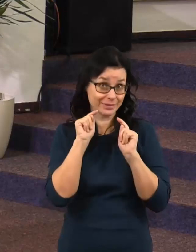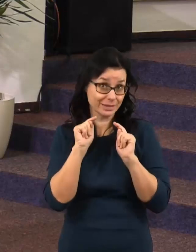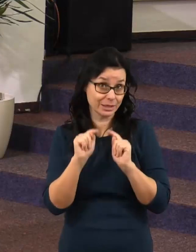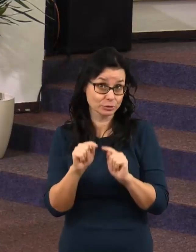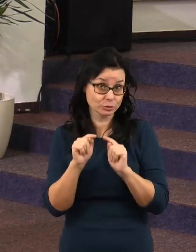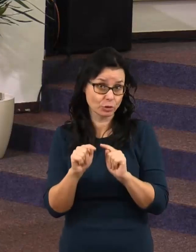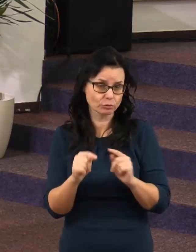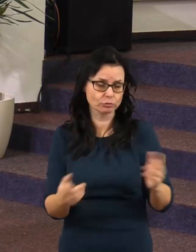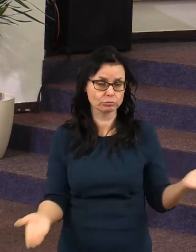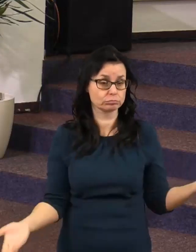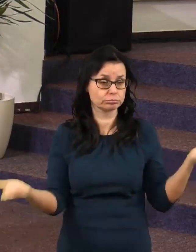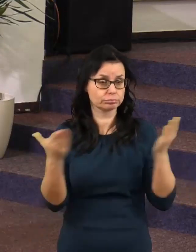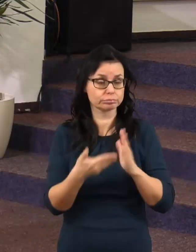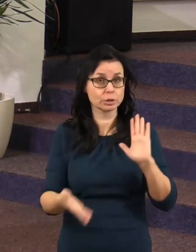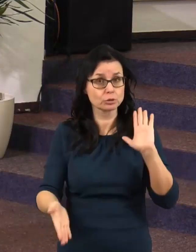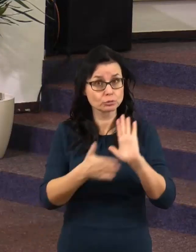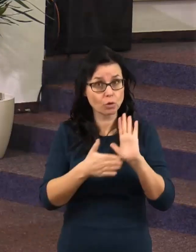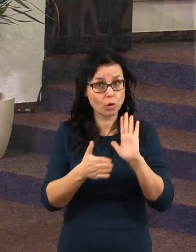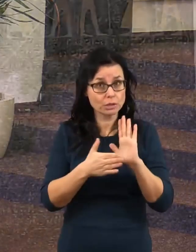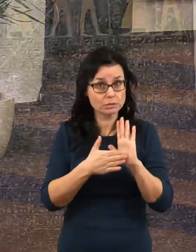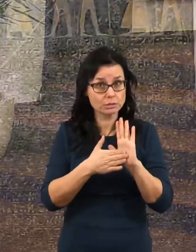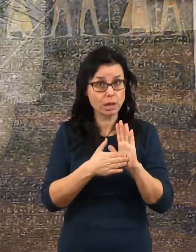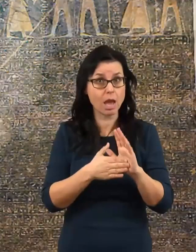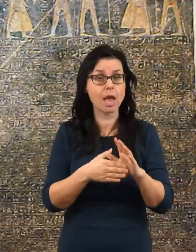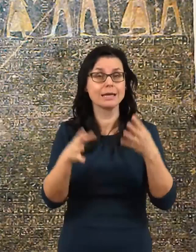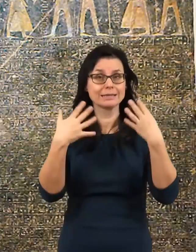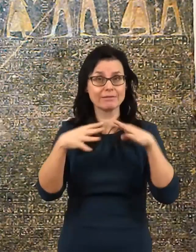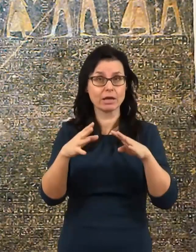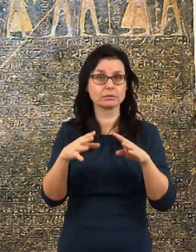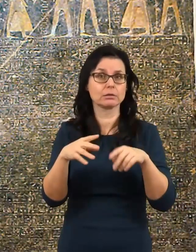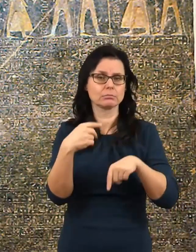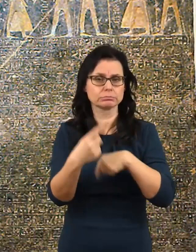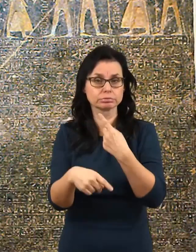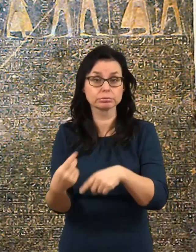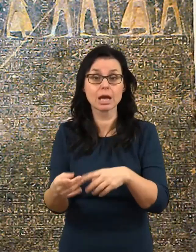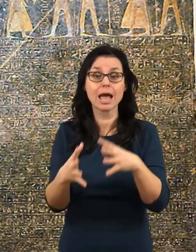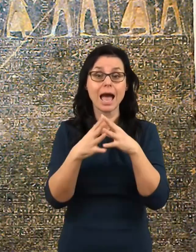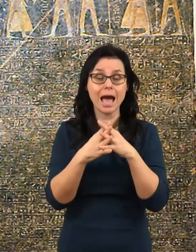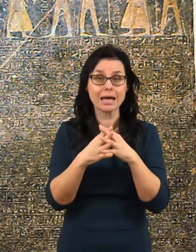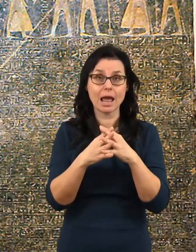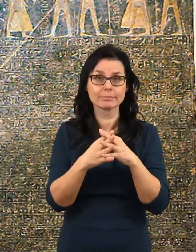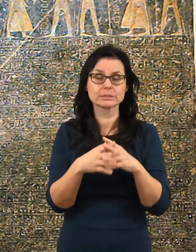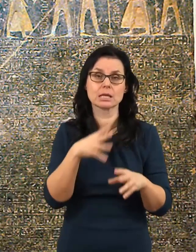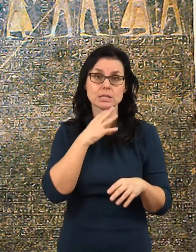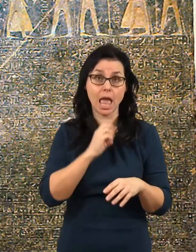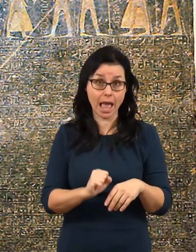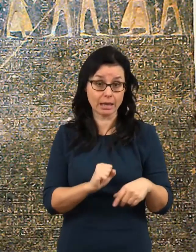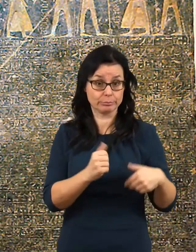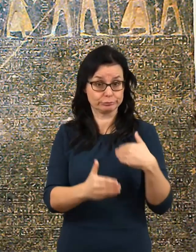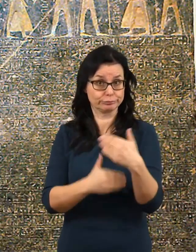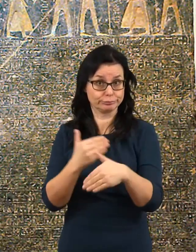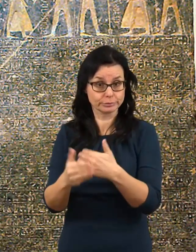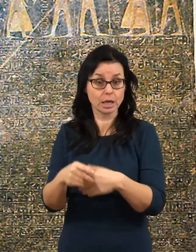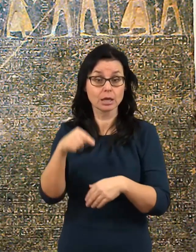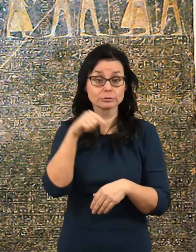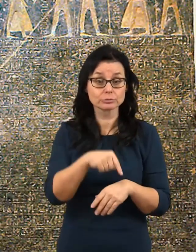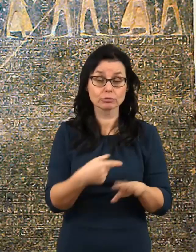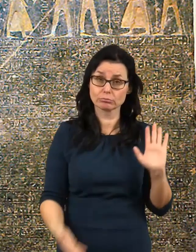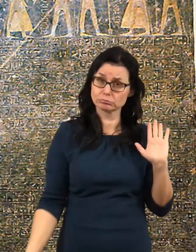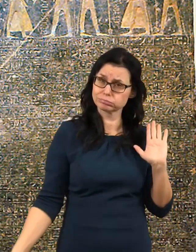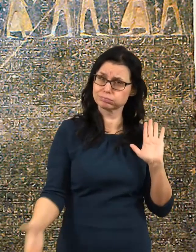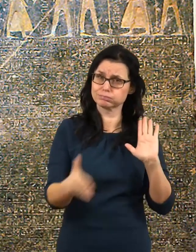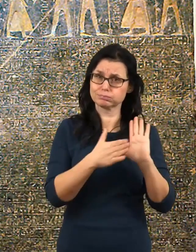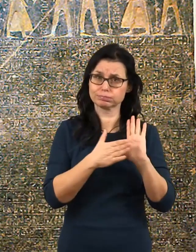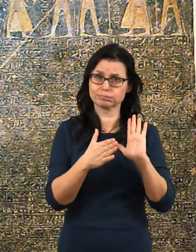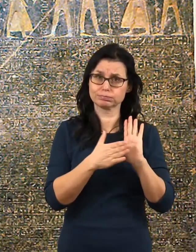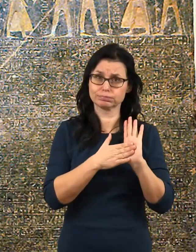dokazuje, ano, z devatenácté dynastie, z doby Ramze se druhého, tak říká, že